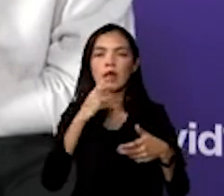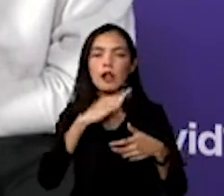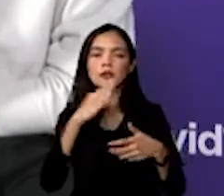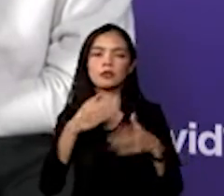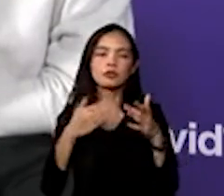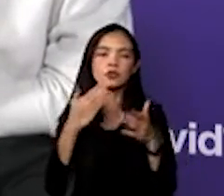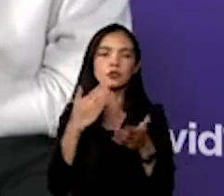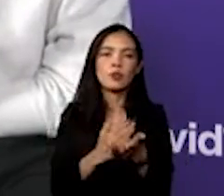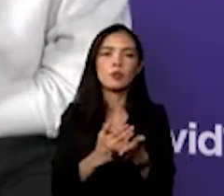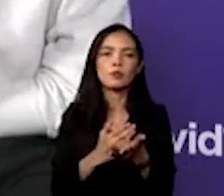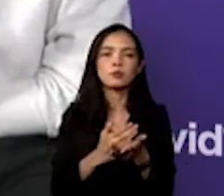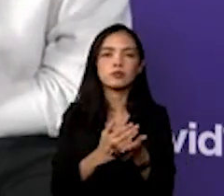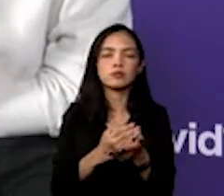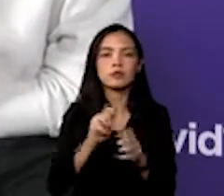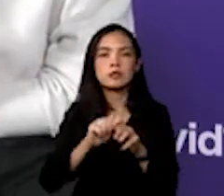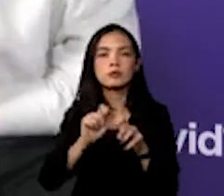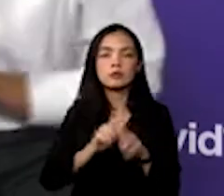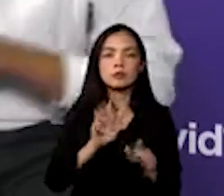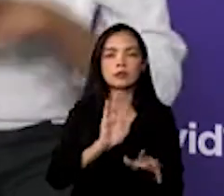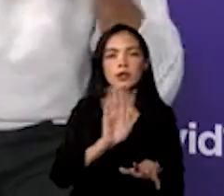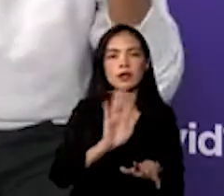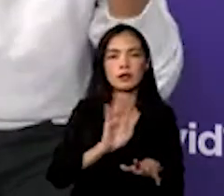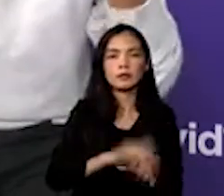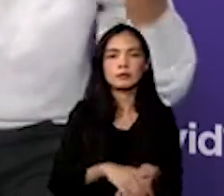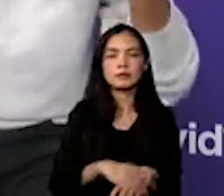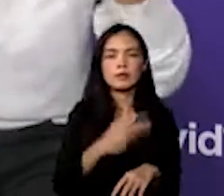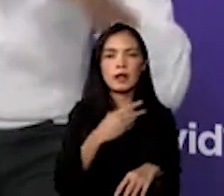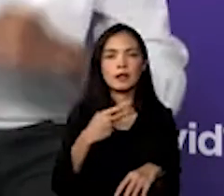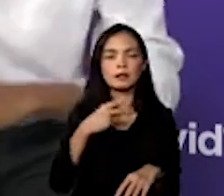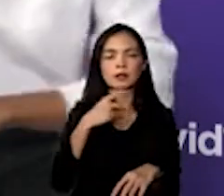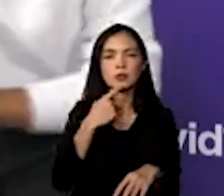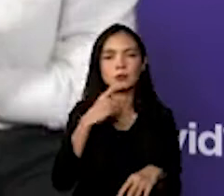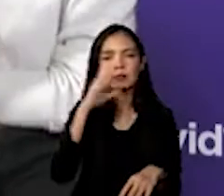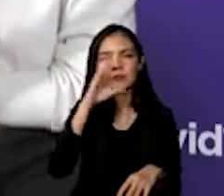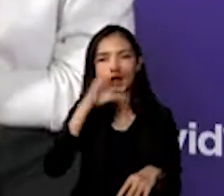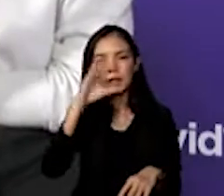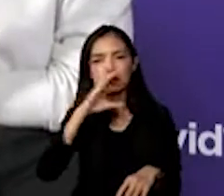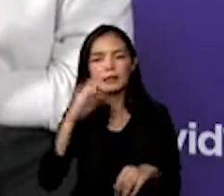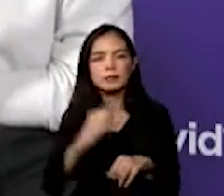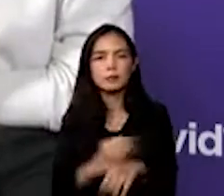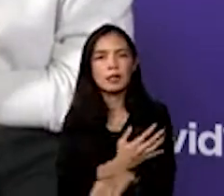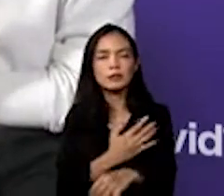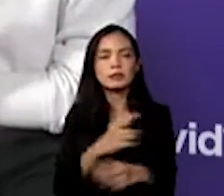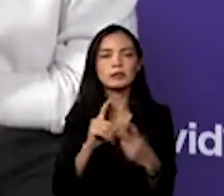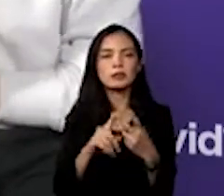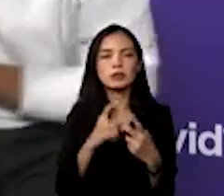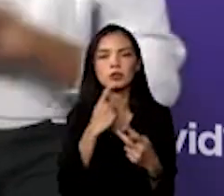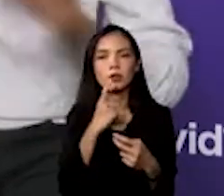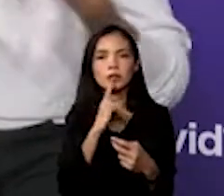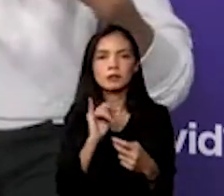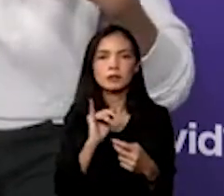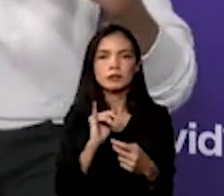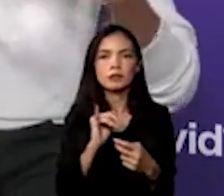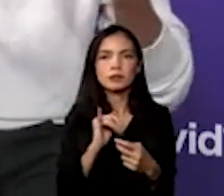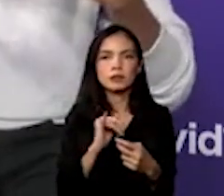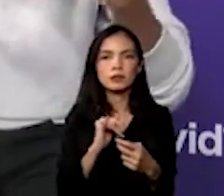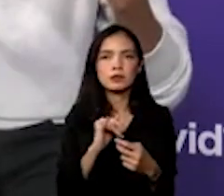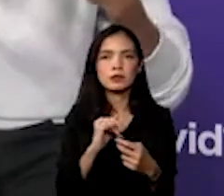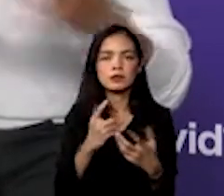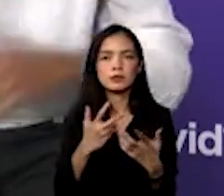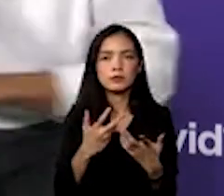ya terus ee Cari inspirasi terus bangkitkan bangkitkan apa